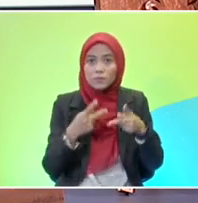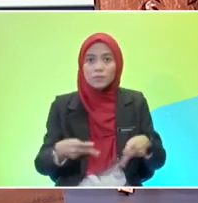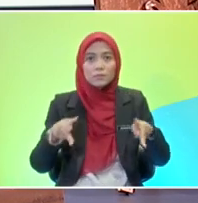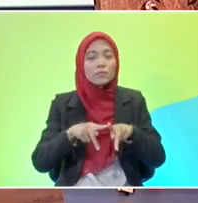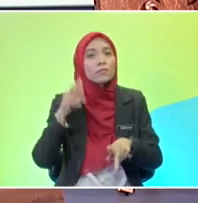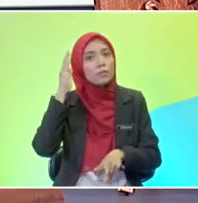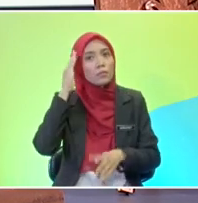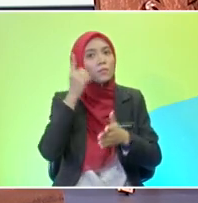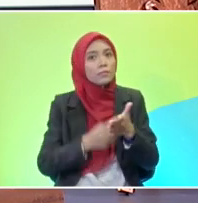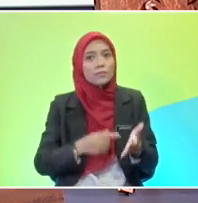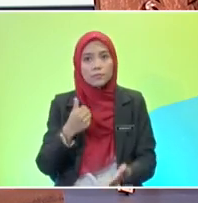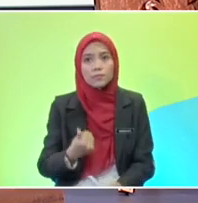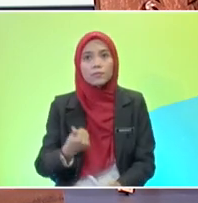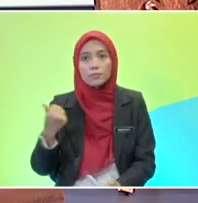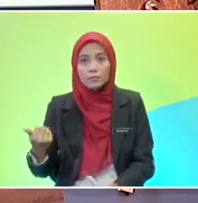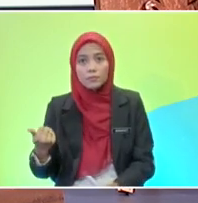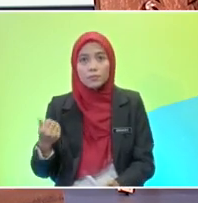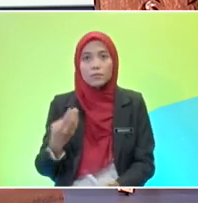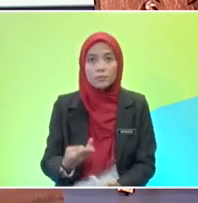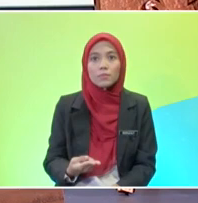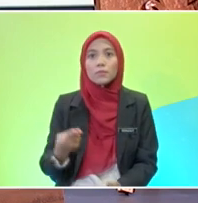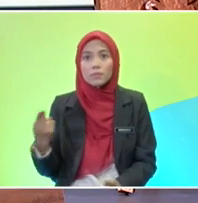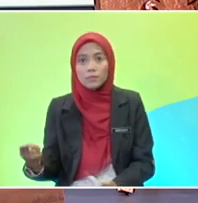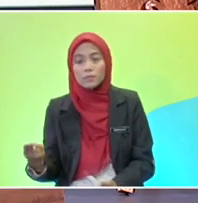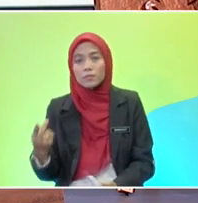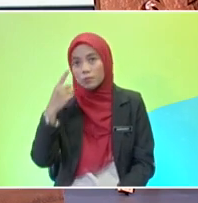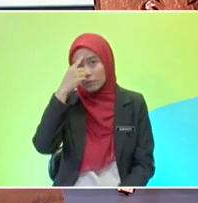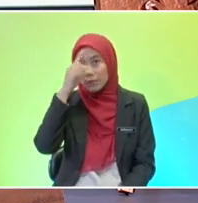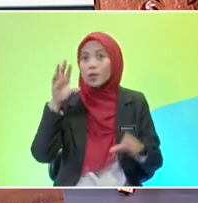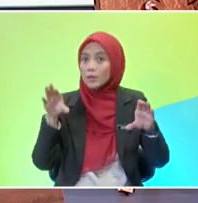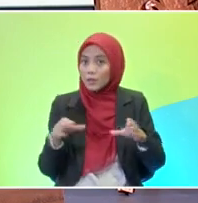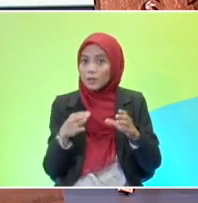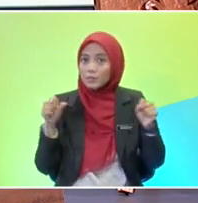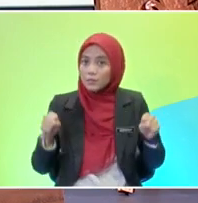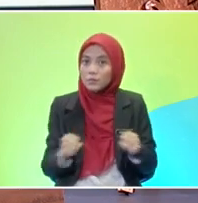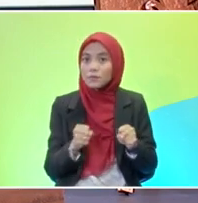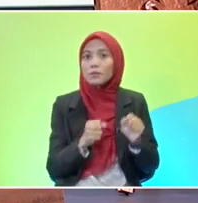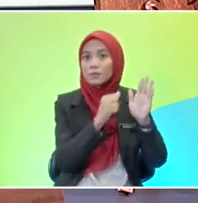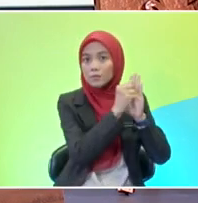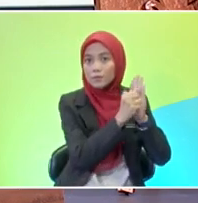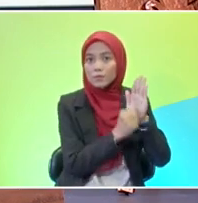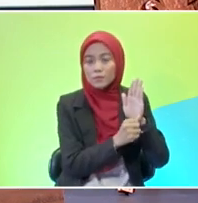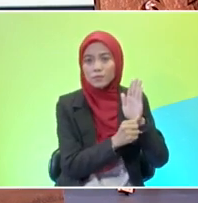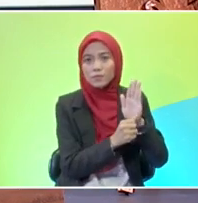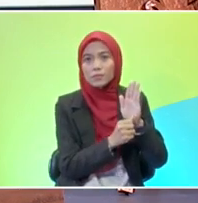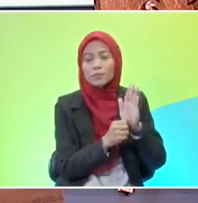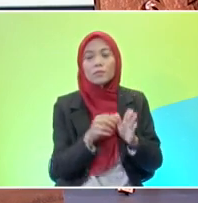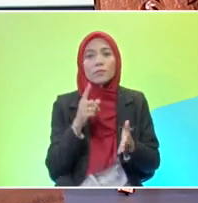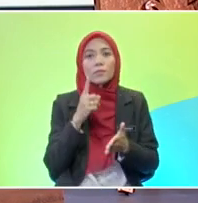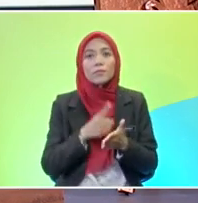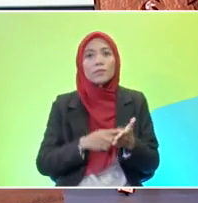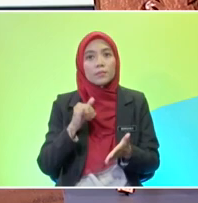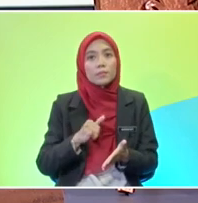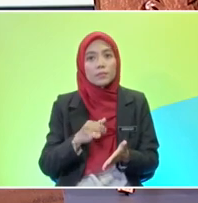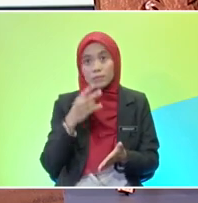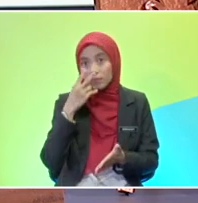apakah alat dan bahan yang digunakan untuk menghasilkan seni ukiran jadi aku yang kita lihat pada hari ini kita mementingkan